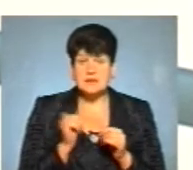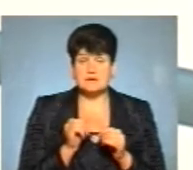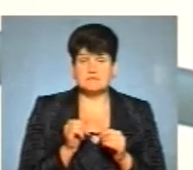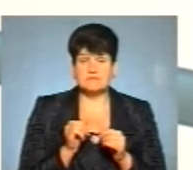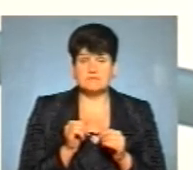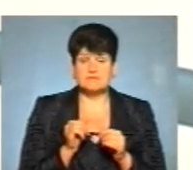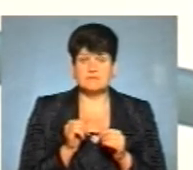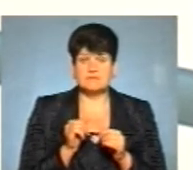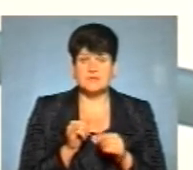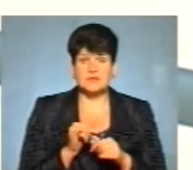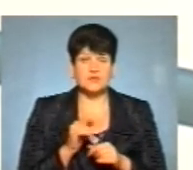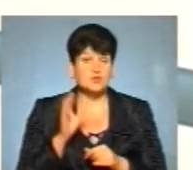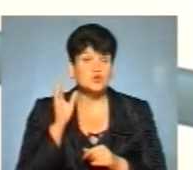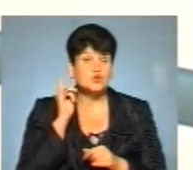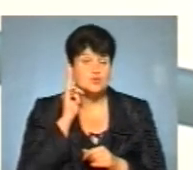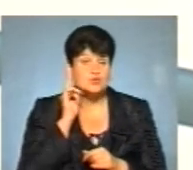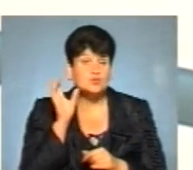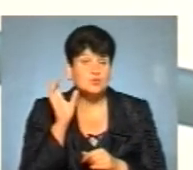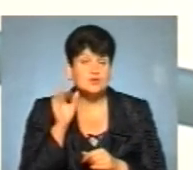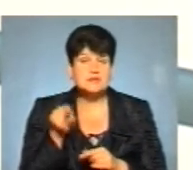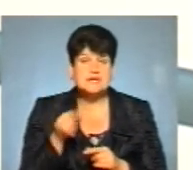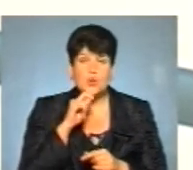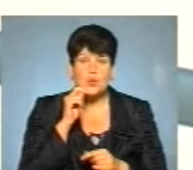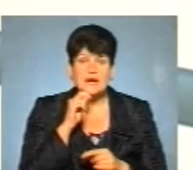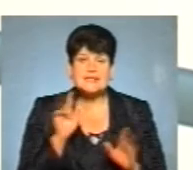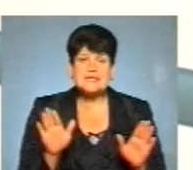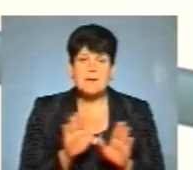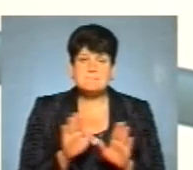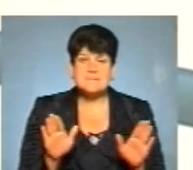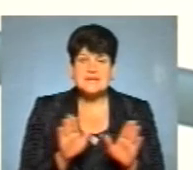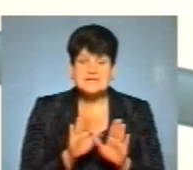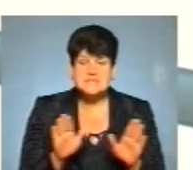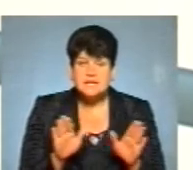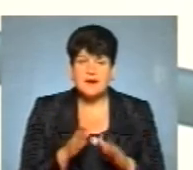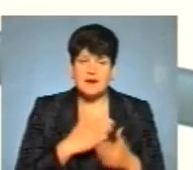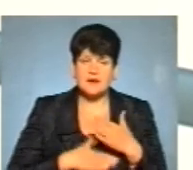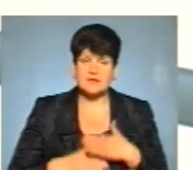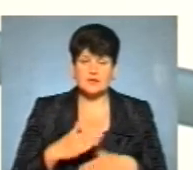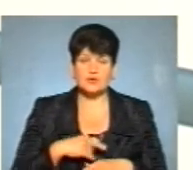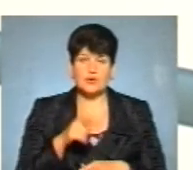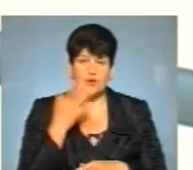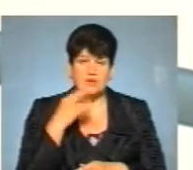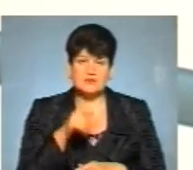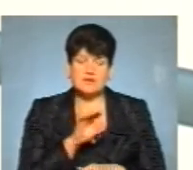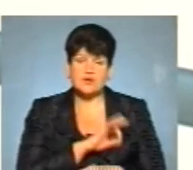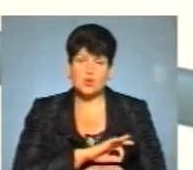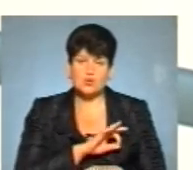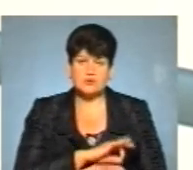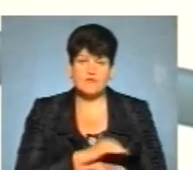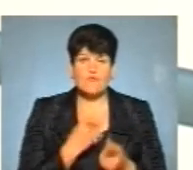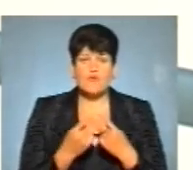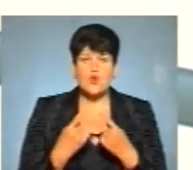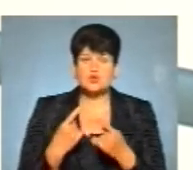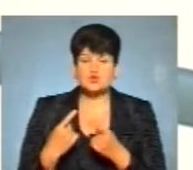так відчуєш, що це все-таки українська пісня. Радію, коли вони використовують навіть в